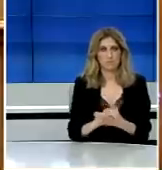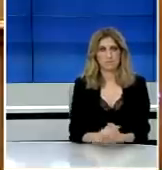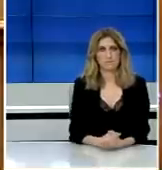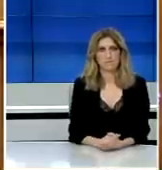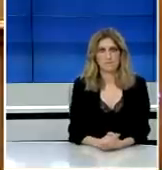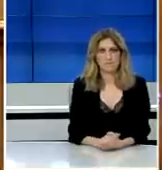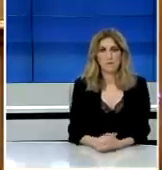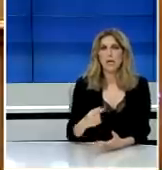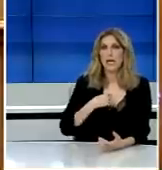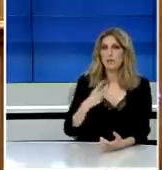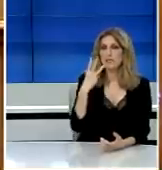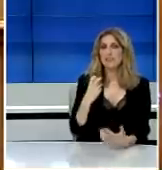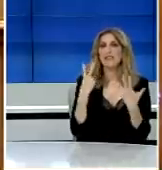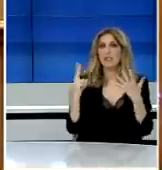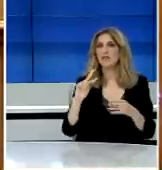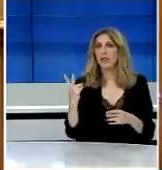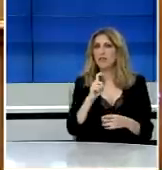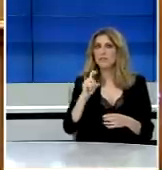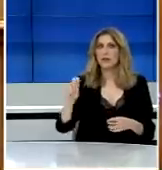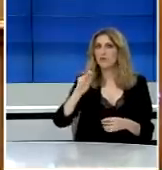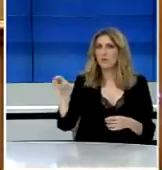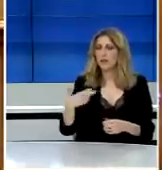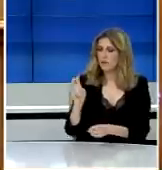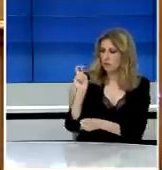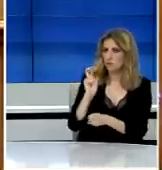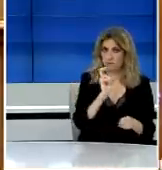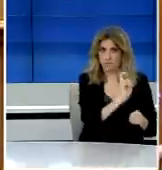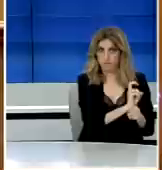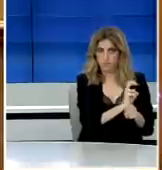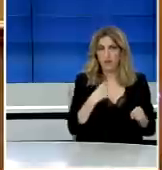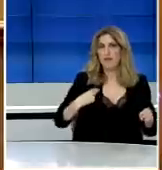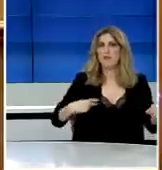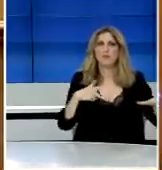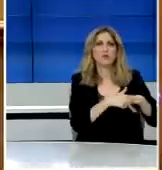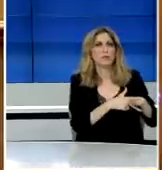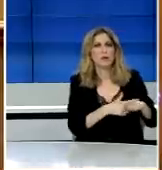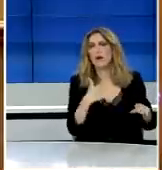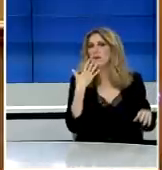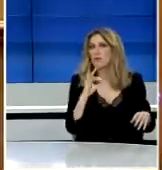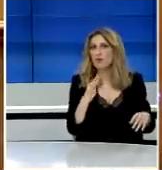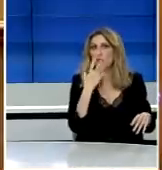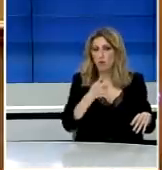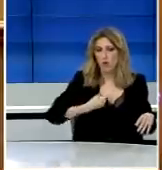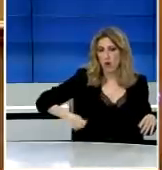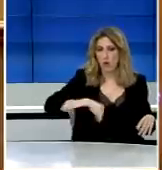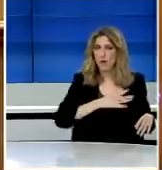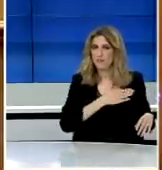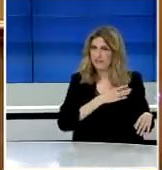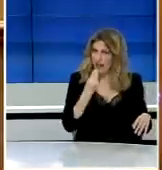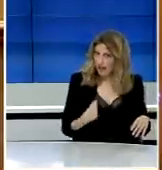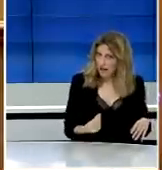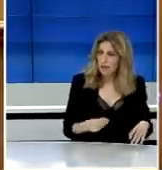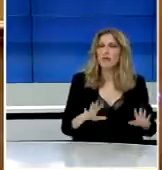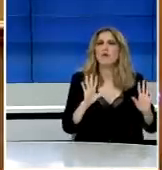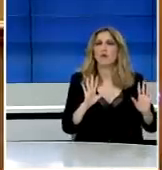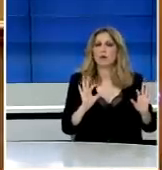Εμείς αφήσαμε 37 δις στα δημόσια ταμεία. Όχι γιατί είμαστε καλοί άνθρωποι, αλλά γιατί έπρεπε να